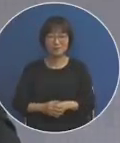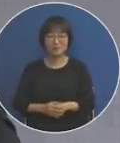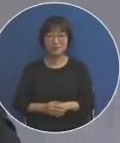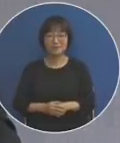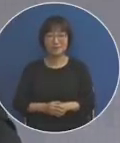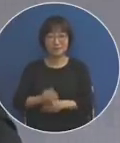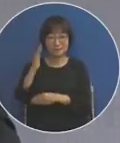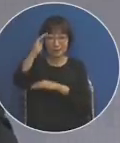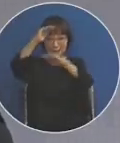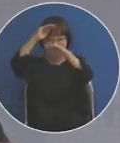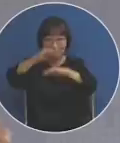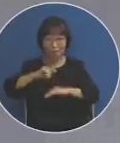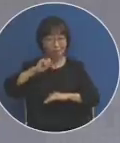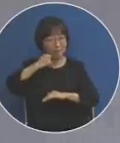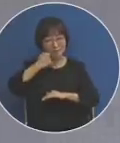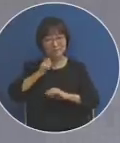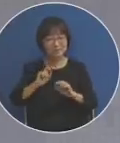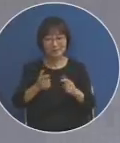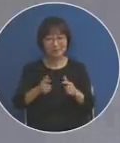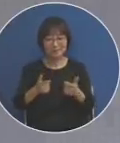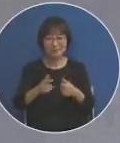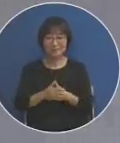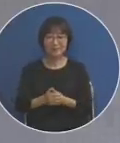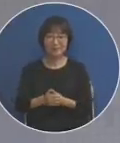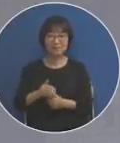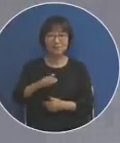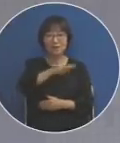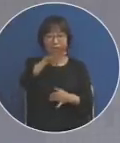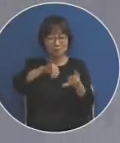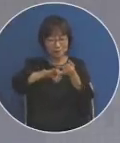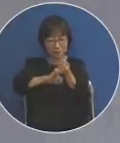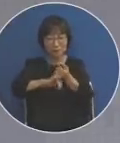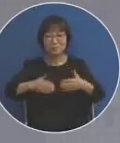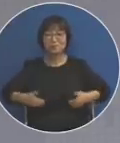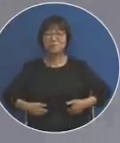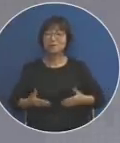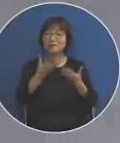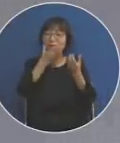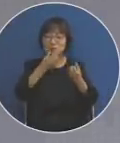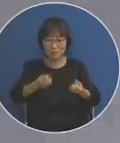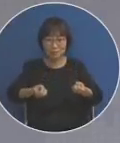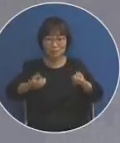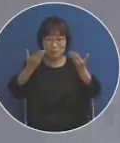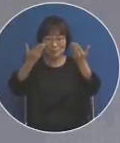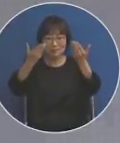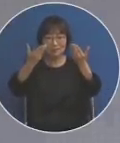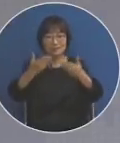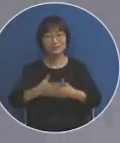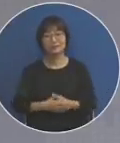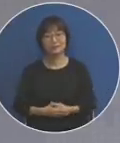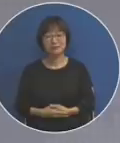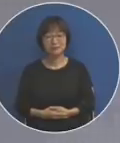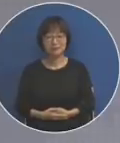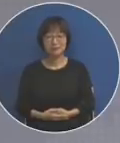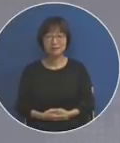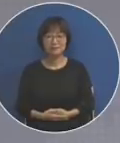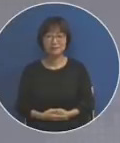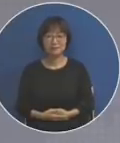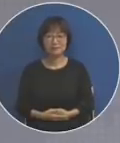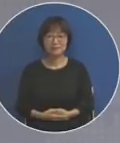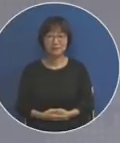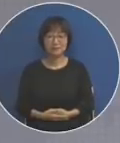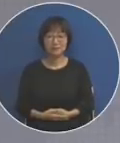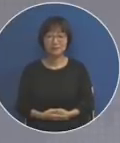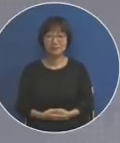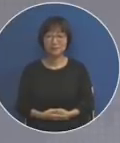아니에요. And it's not difficult at all. 당연히 여러분 누리될 축복이에요. These are the blessings that you should rightfully enjoy. 그래서 여러분 지금부터 한번